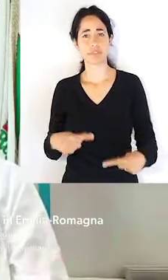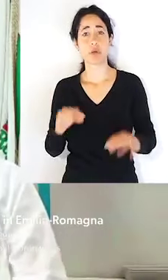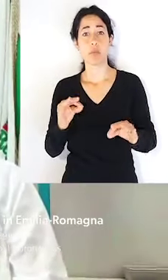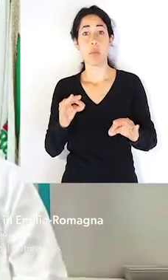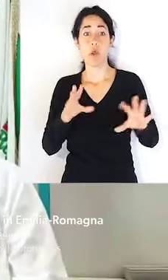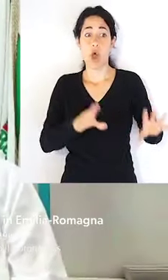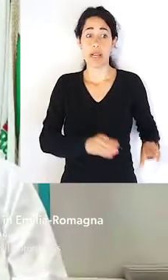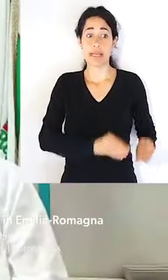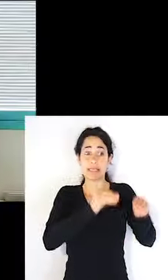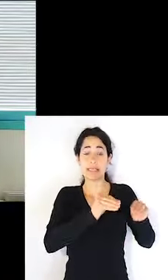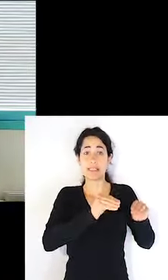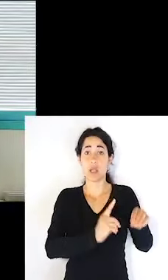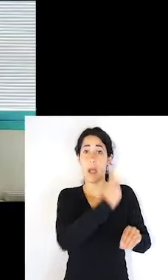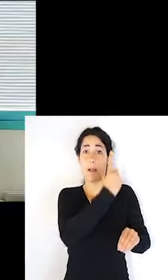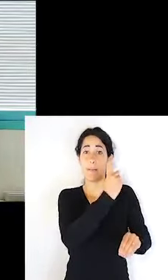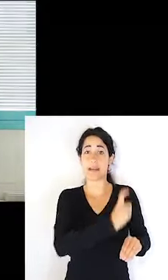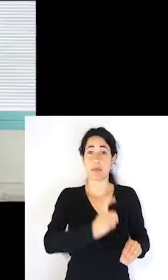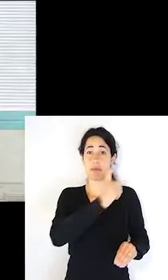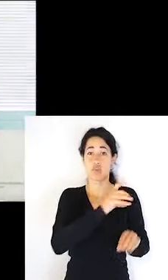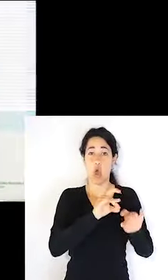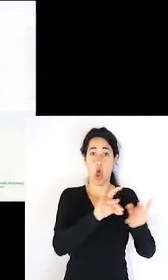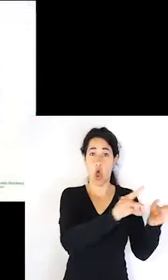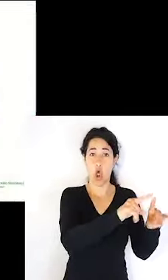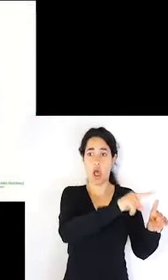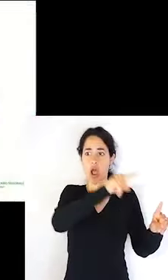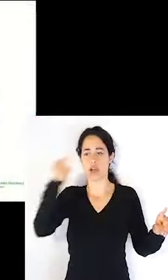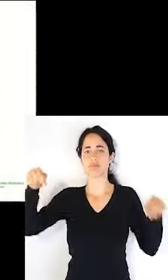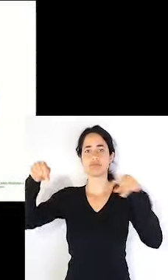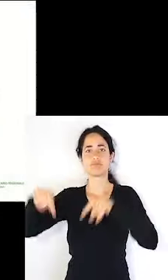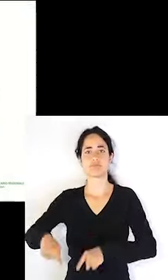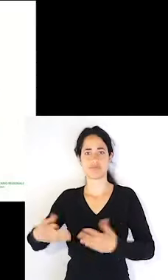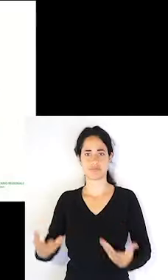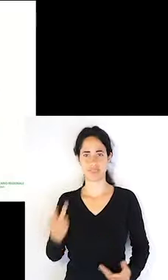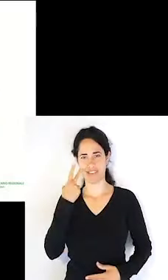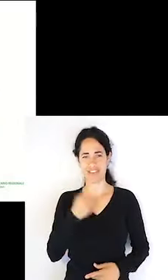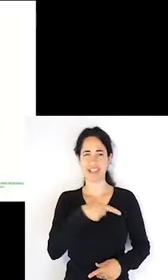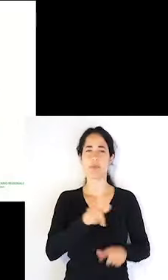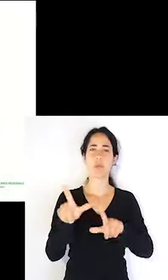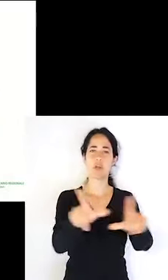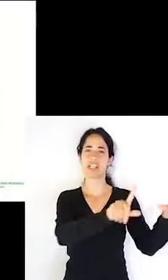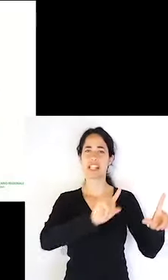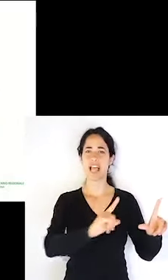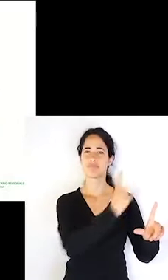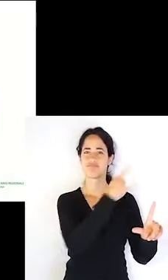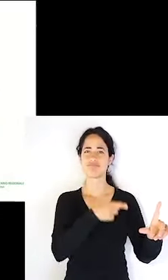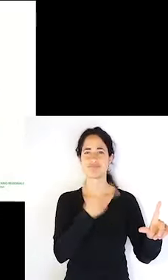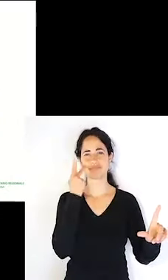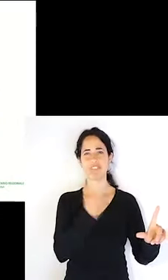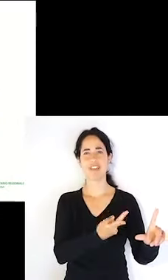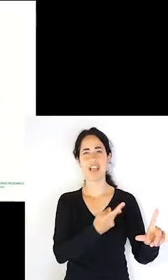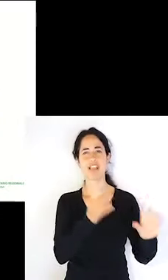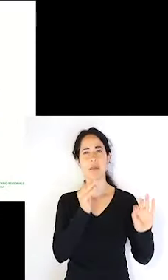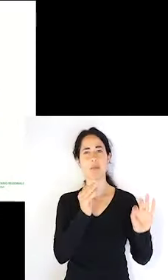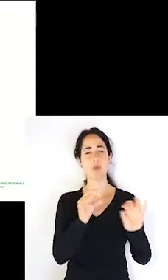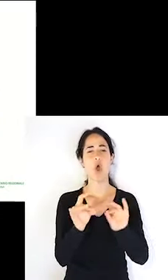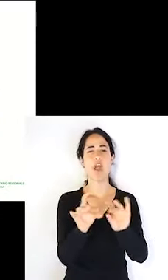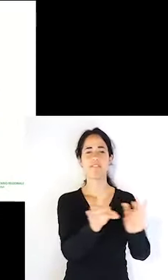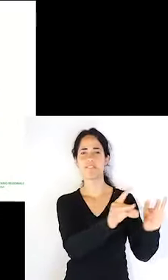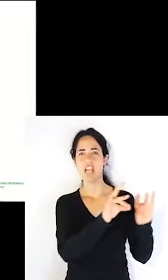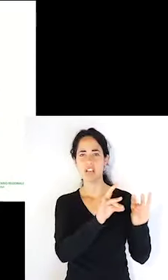dell'epidemia fino ad oggi. Vediamo nella slide 1 che mette in evidenza quanto